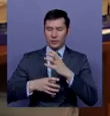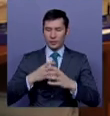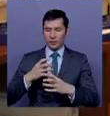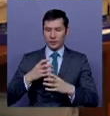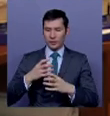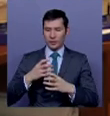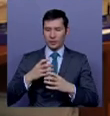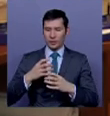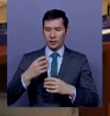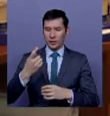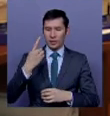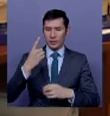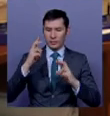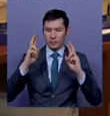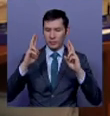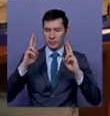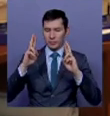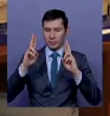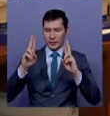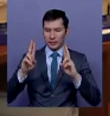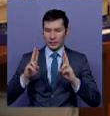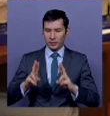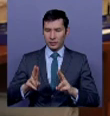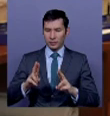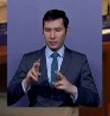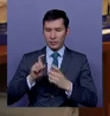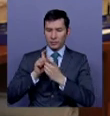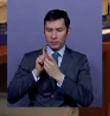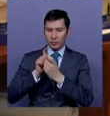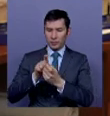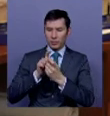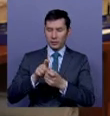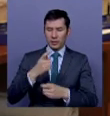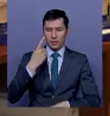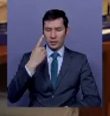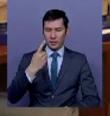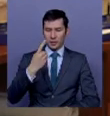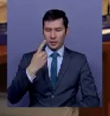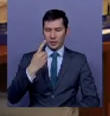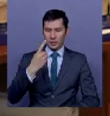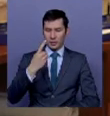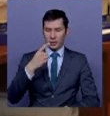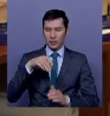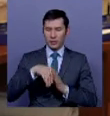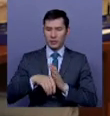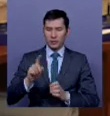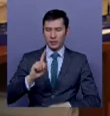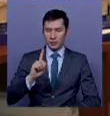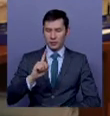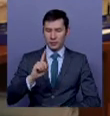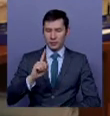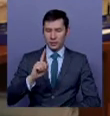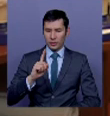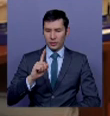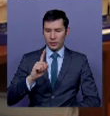барлық принцип осылармен жаңағы күресу ол бірі оқ. Оның ішінде жаңағы